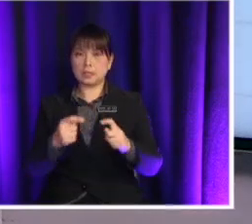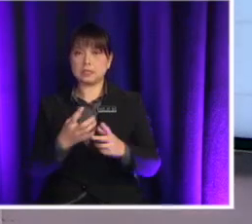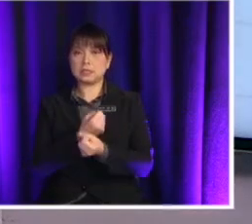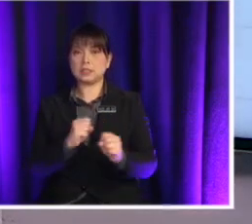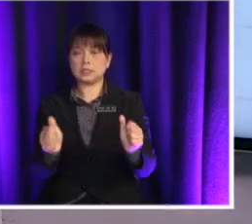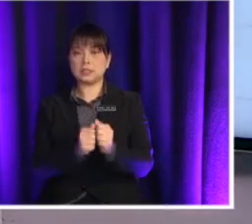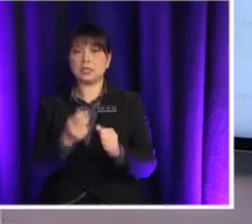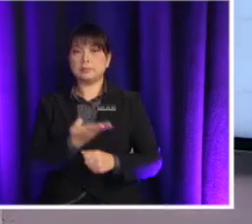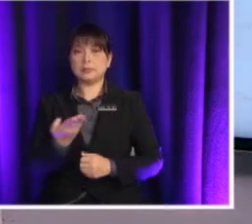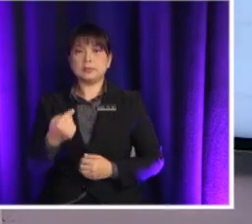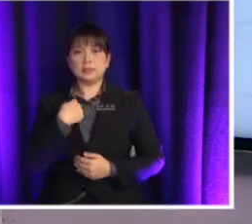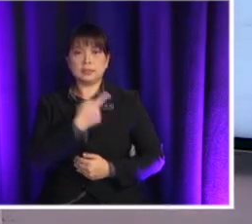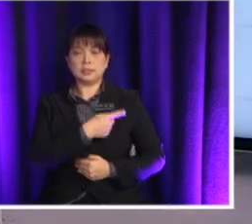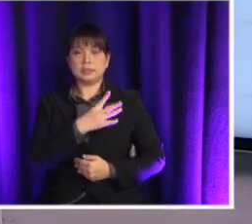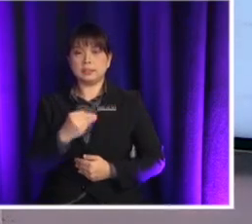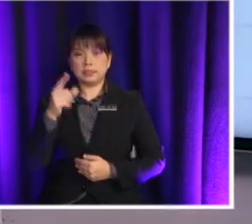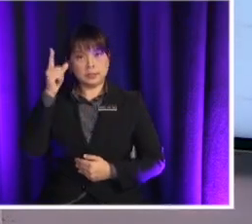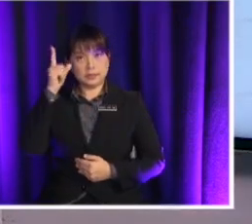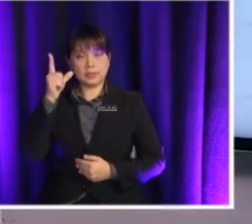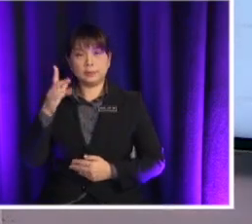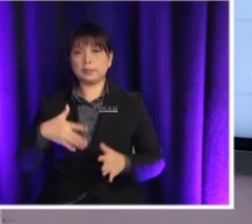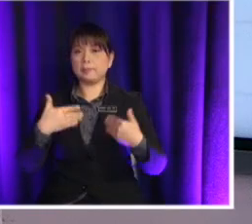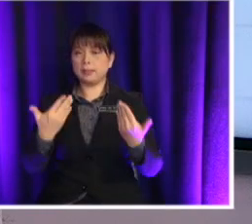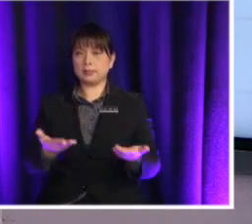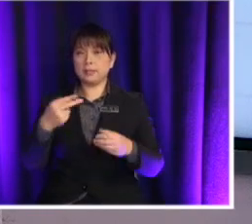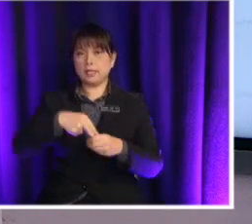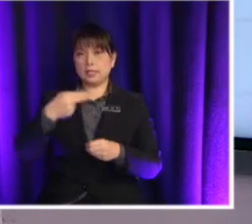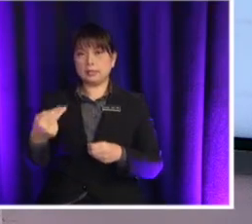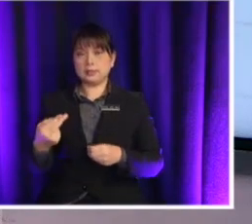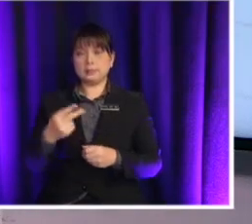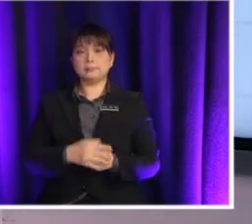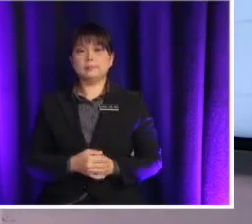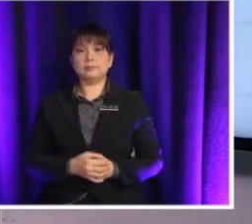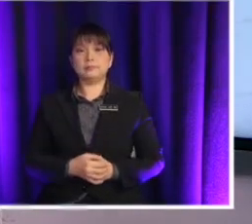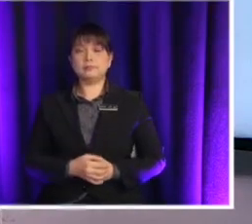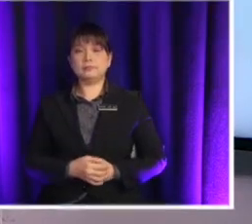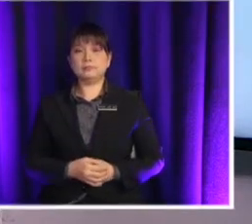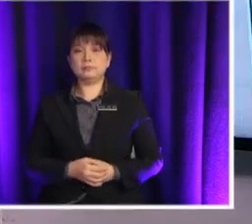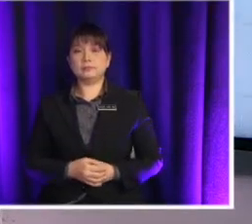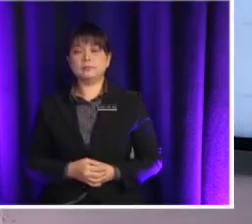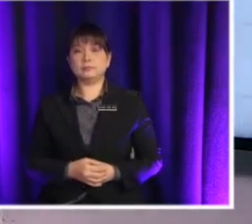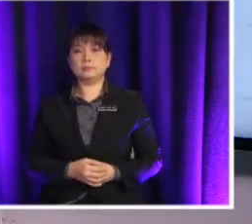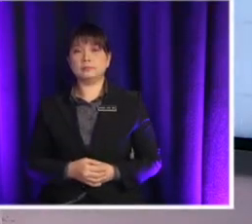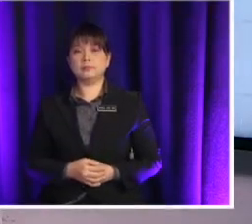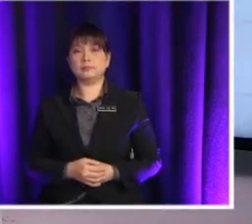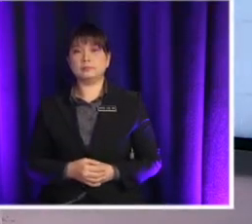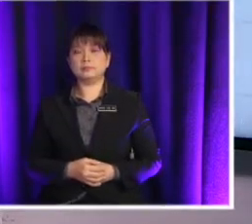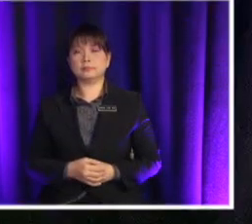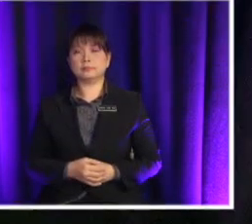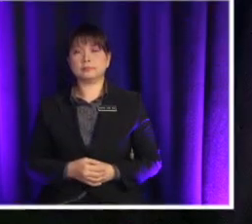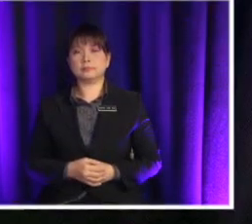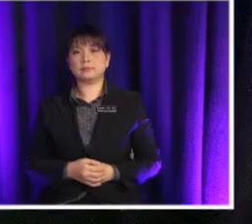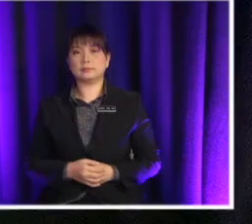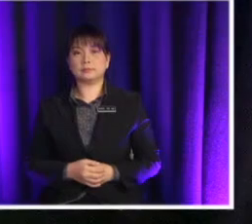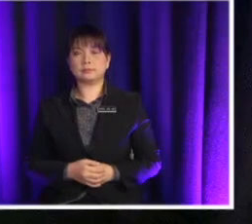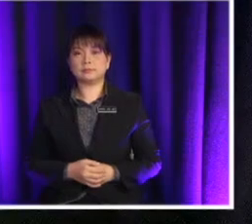dan selepas ini kita nak tengok macam manalah hasilnya. Kita nak pindahkan lukisan tadi ke papan reka. Papan reka, ya. Okey, betul,